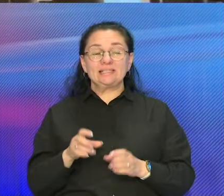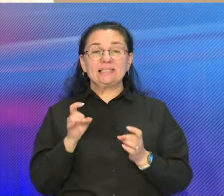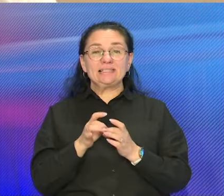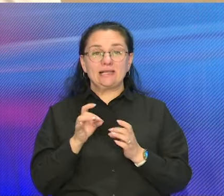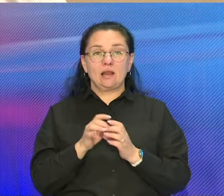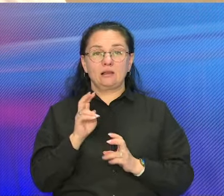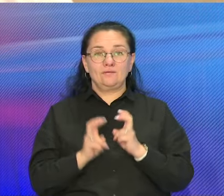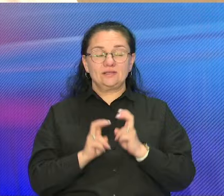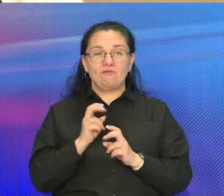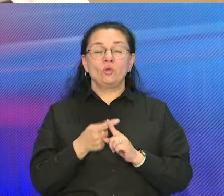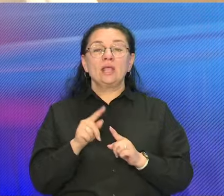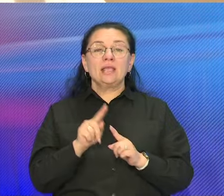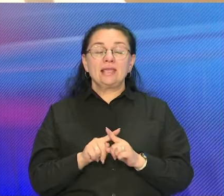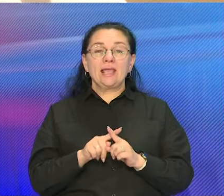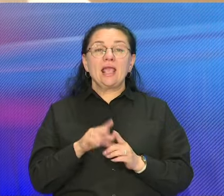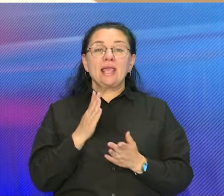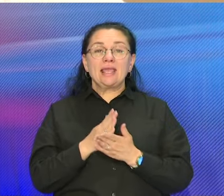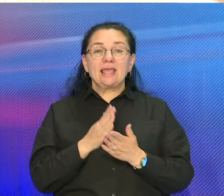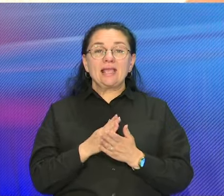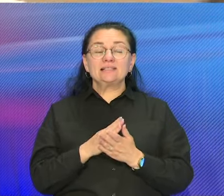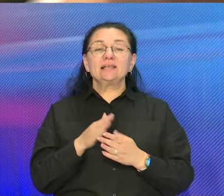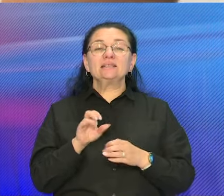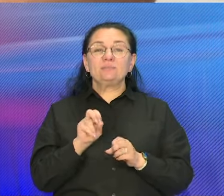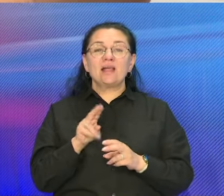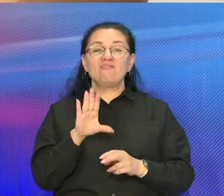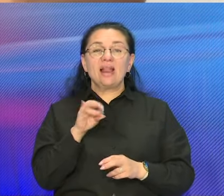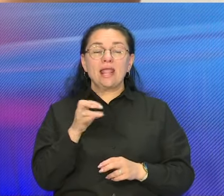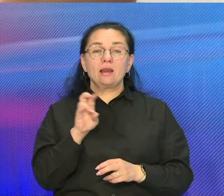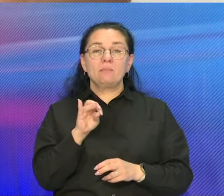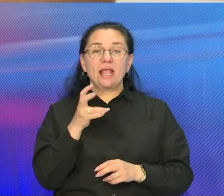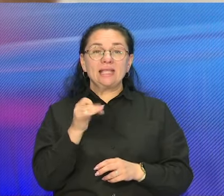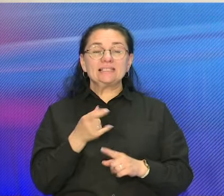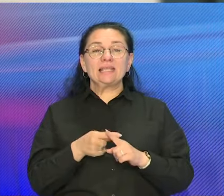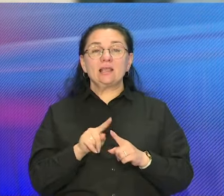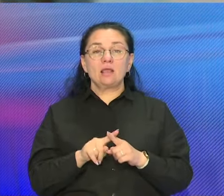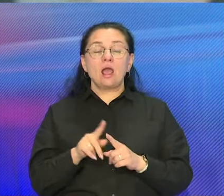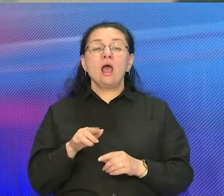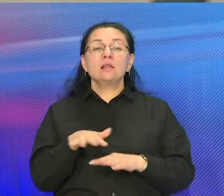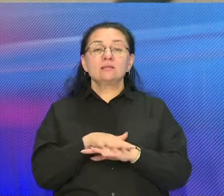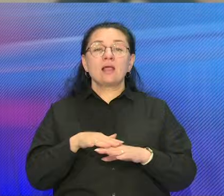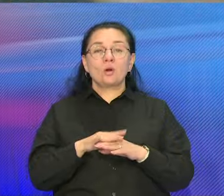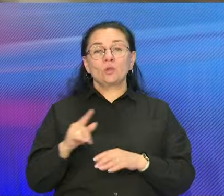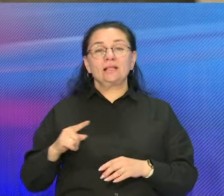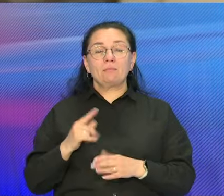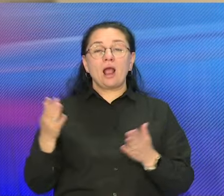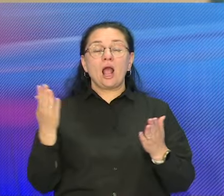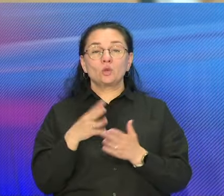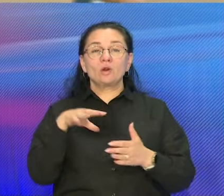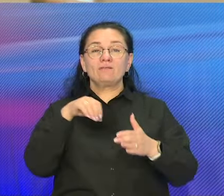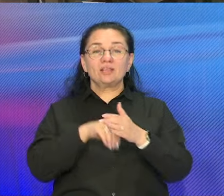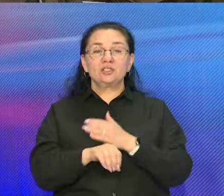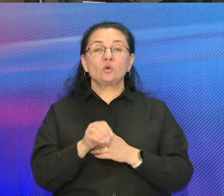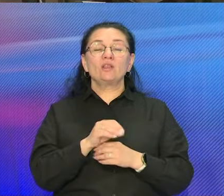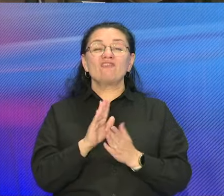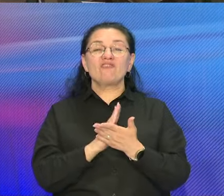«Ньоман» Середых – опрацовщик выдиманных вырабов Валерий Багинский Народный майстер, чье имя унесено в книгу славы Гродзенской